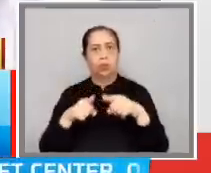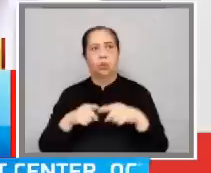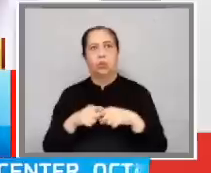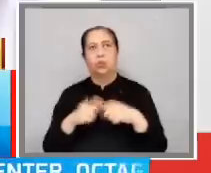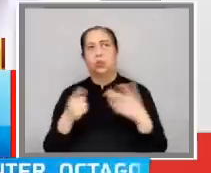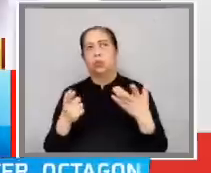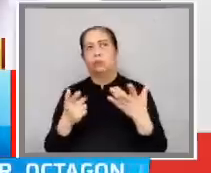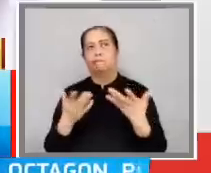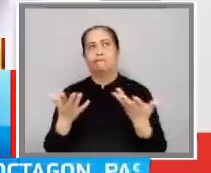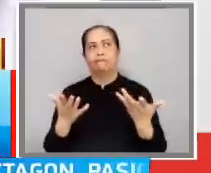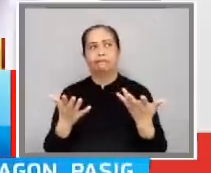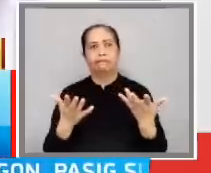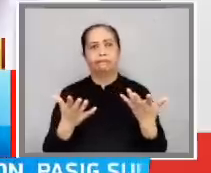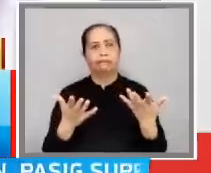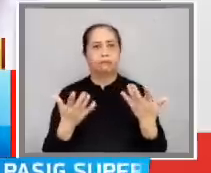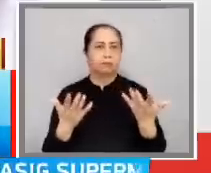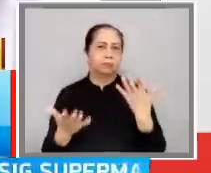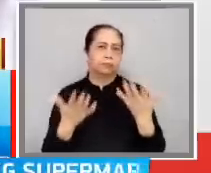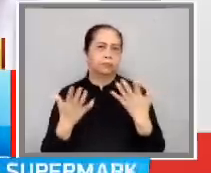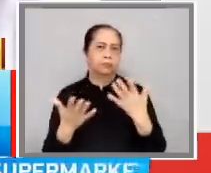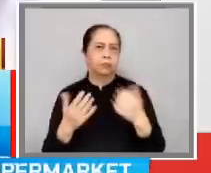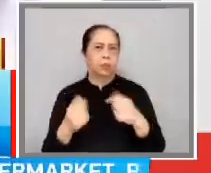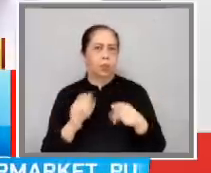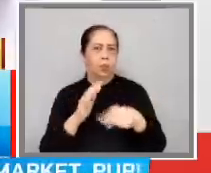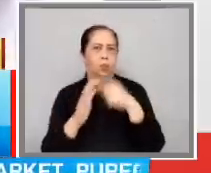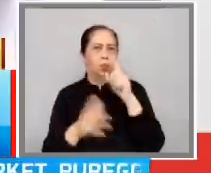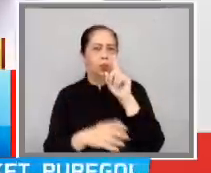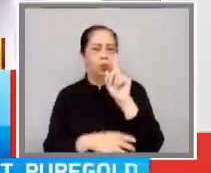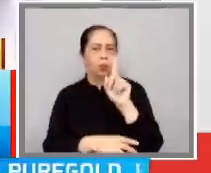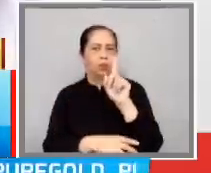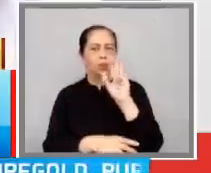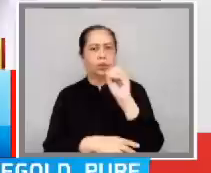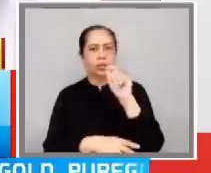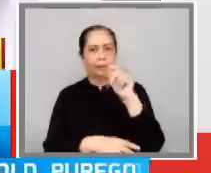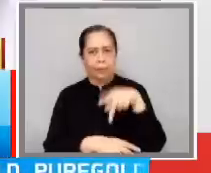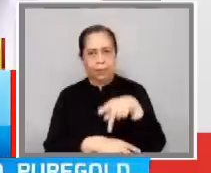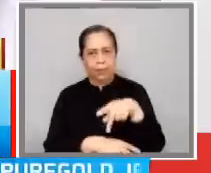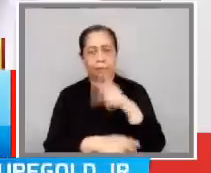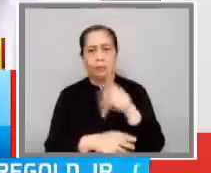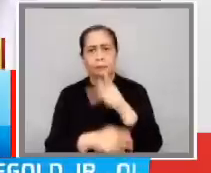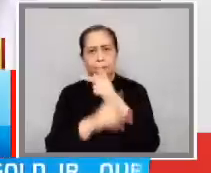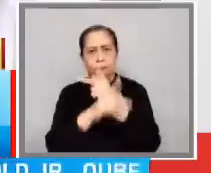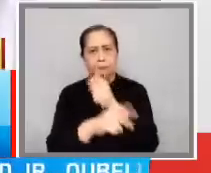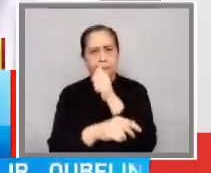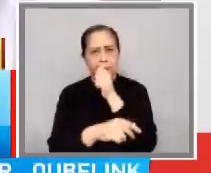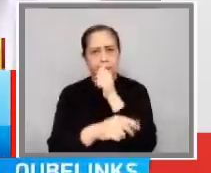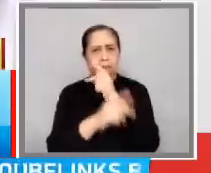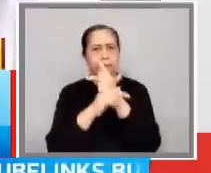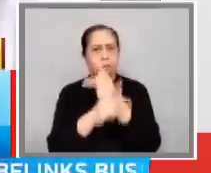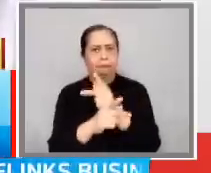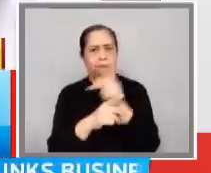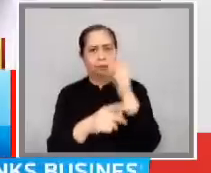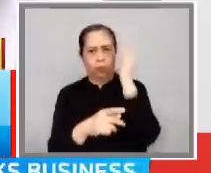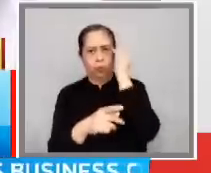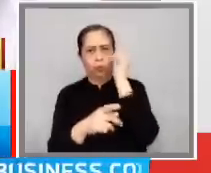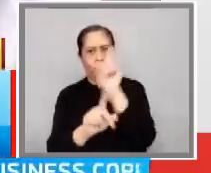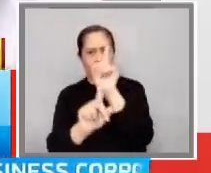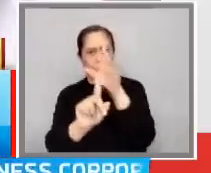mga most probably yung mga one-time PIN na dapat po ay protektahan po nila. Sila lang po dapat ang nakakaalam po